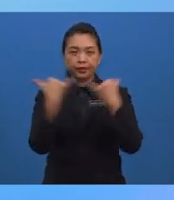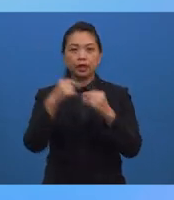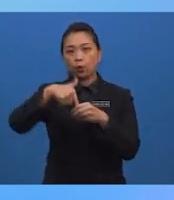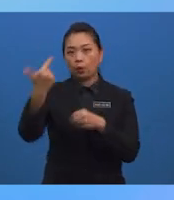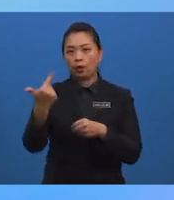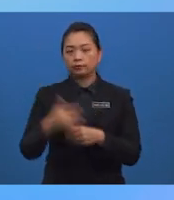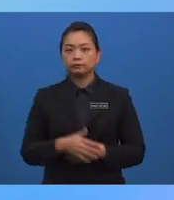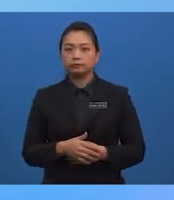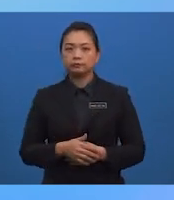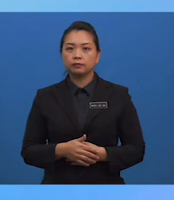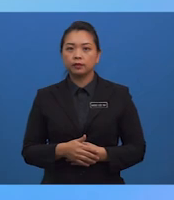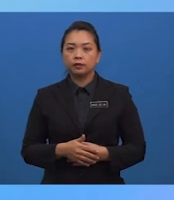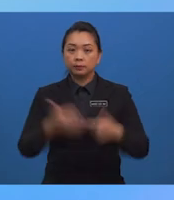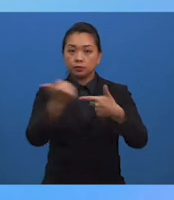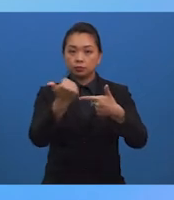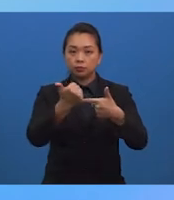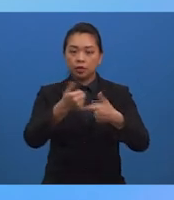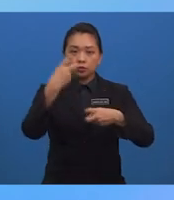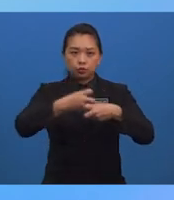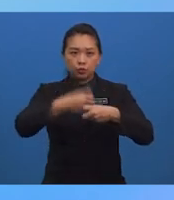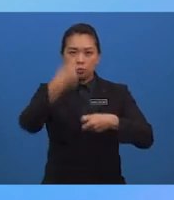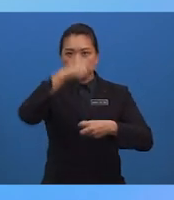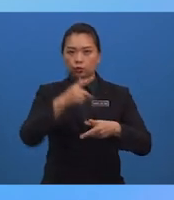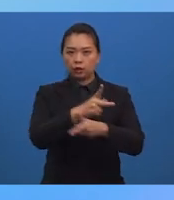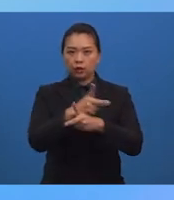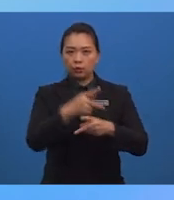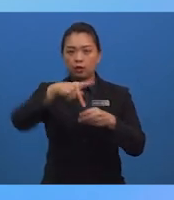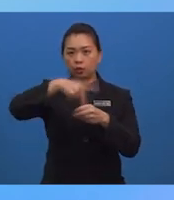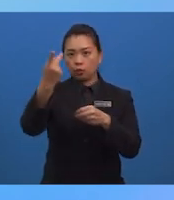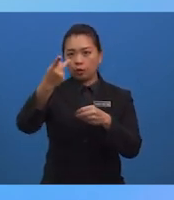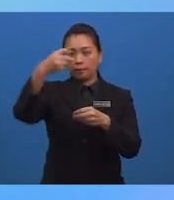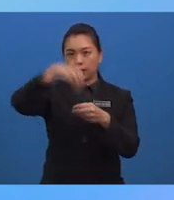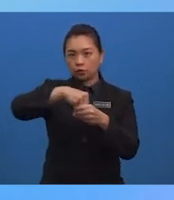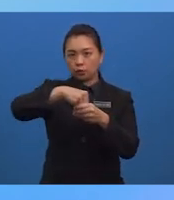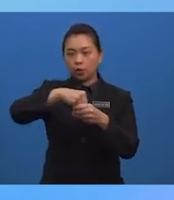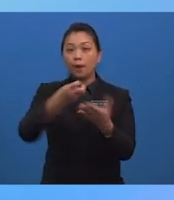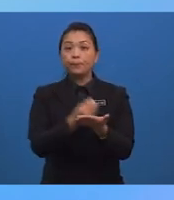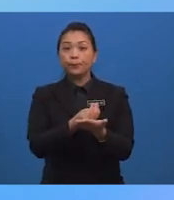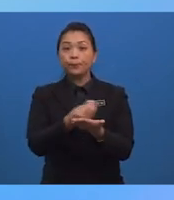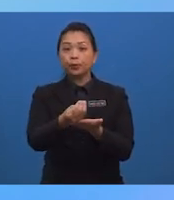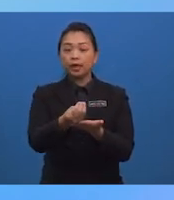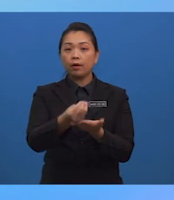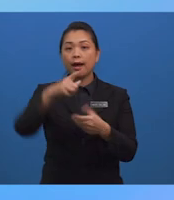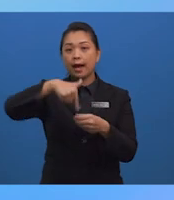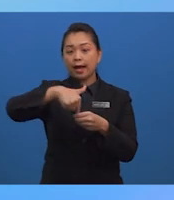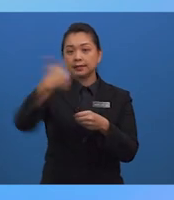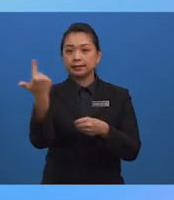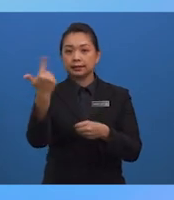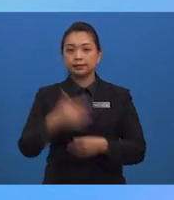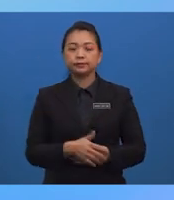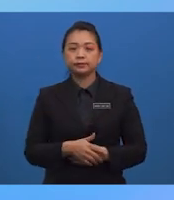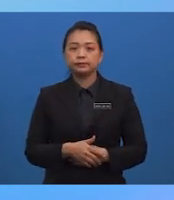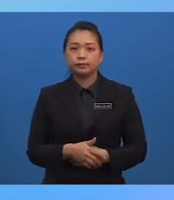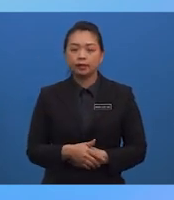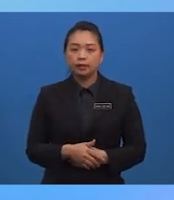Kesan yang kedua pula ialah kesukaran untuk mengawal keluar masuk modal asing. Konsep pasaran